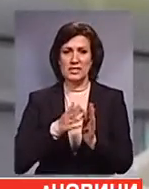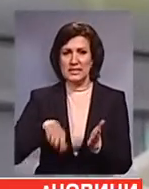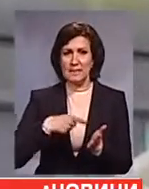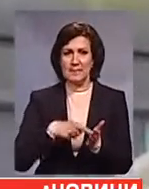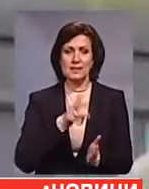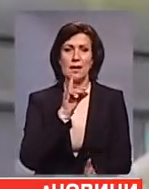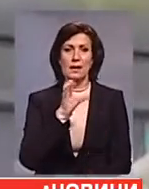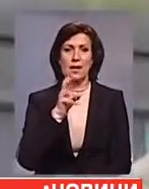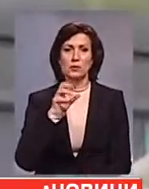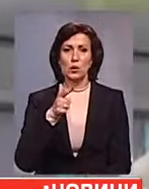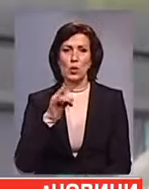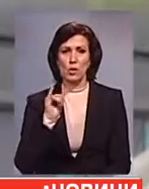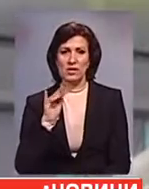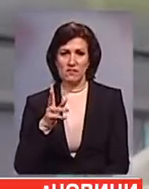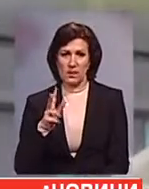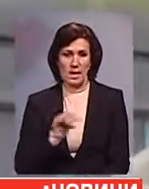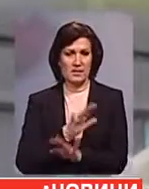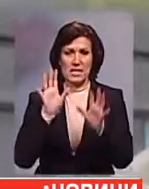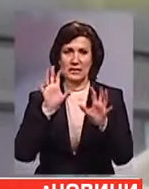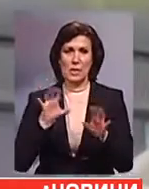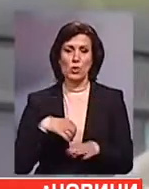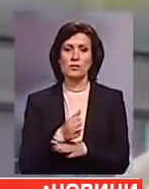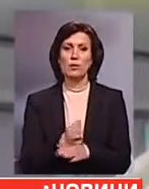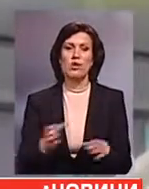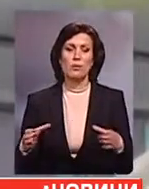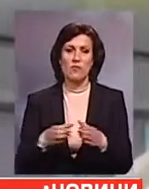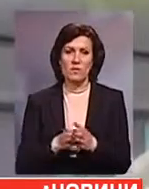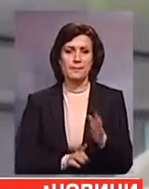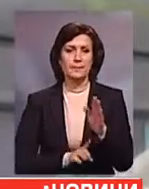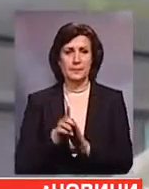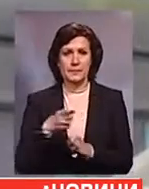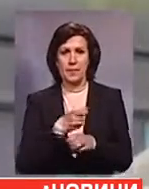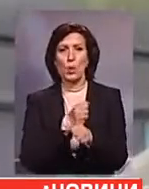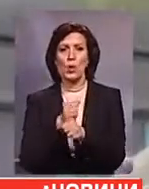Красногорівка Мар'їнського району незаконні збройні формування відкривали кулеметний вогонь.